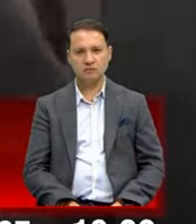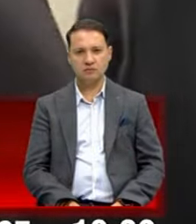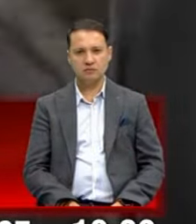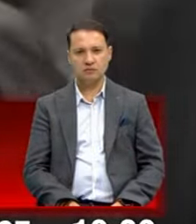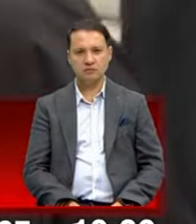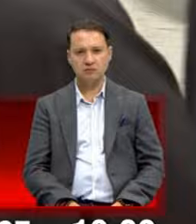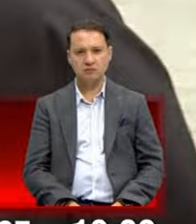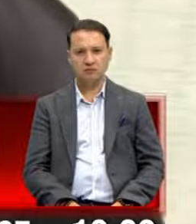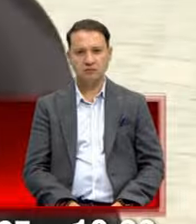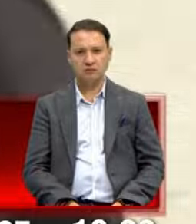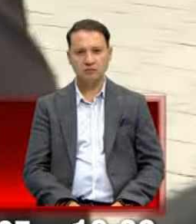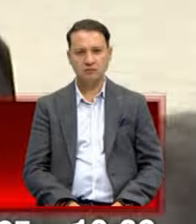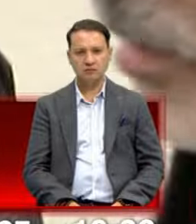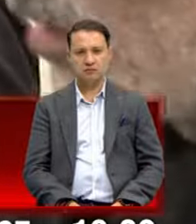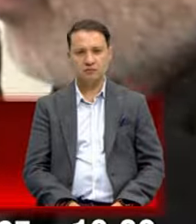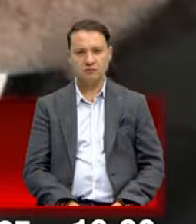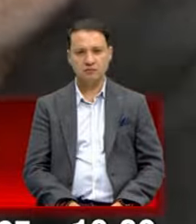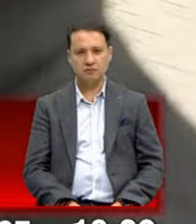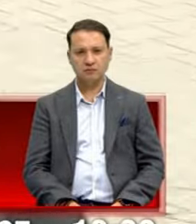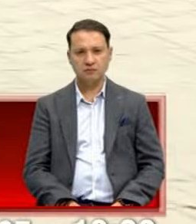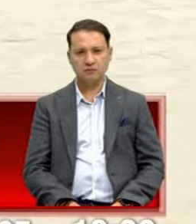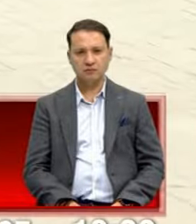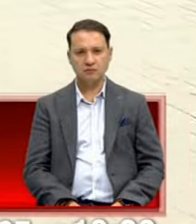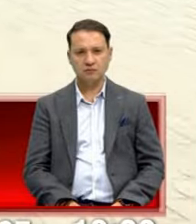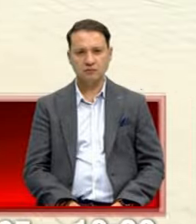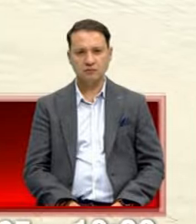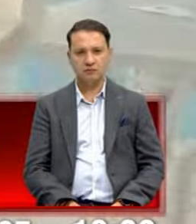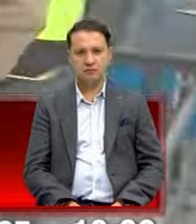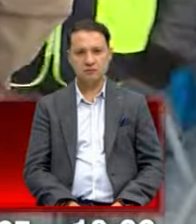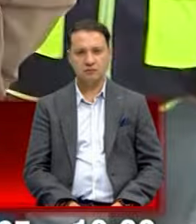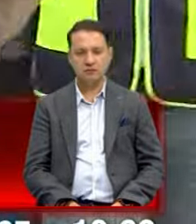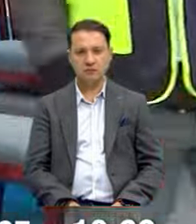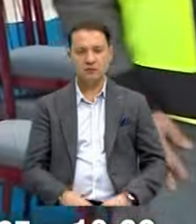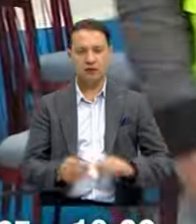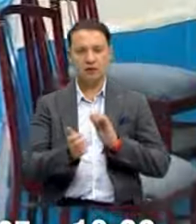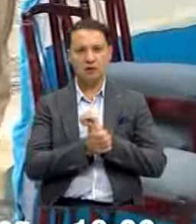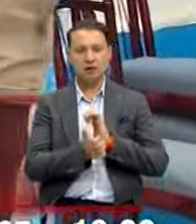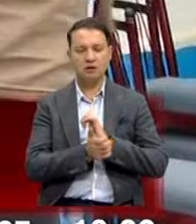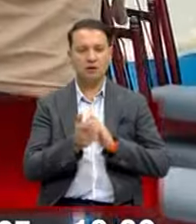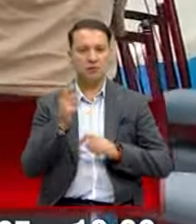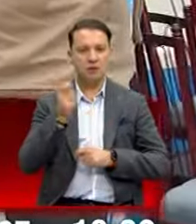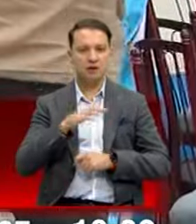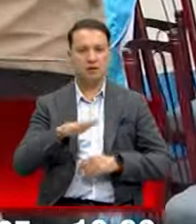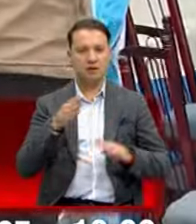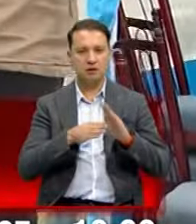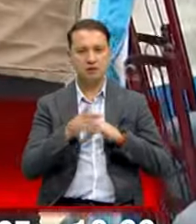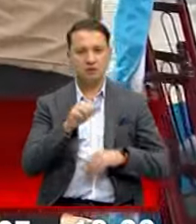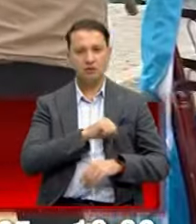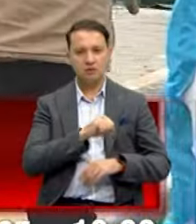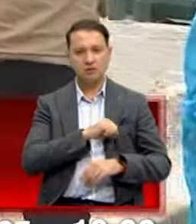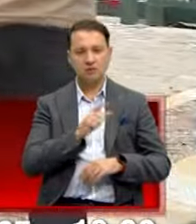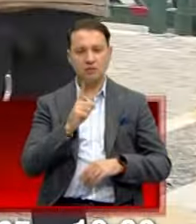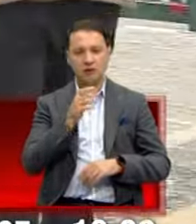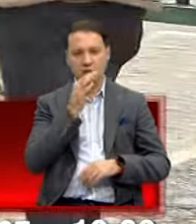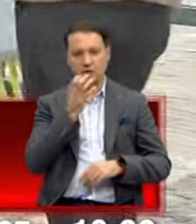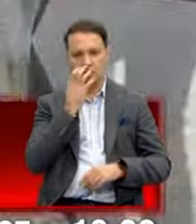kardeş, kardeş. Ulan ezdazımı duyan yok lan. Aileler maden sahasının girişinde endişeyle